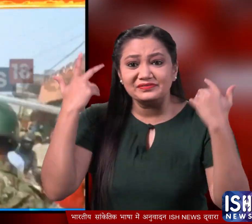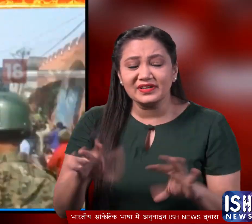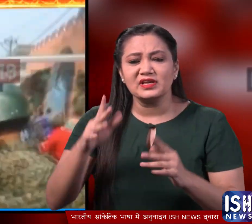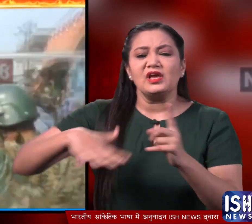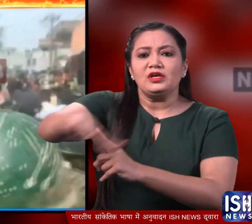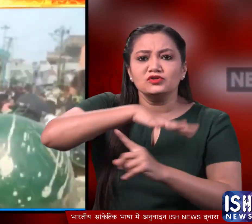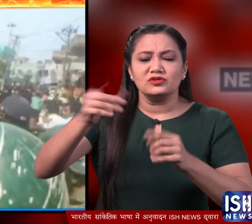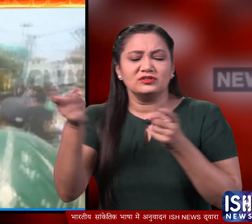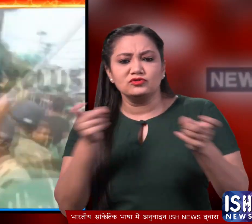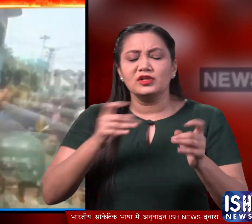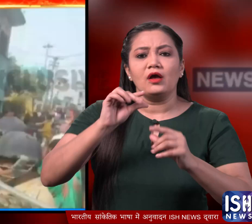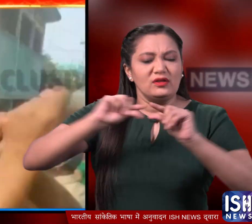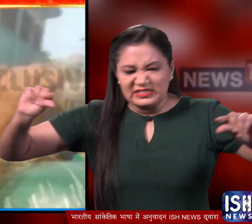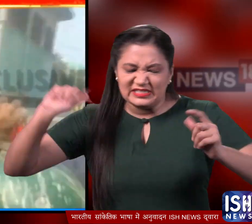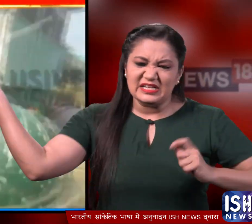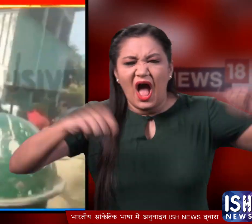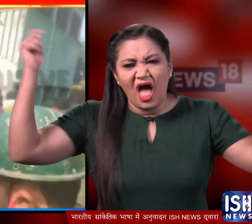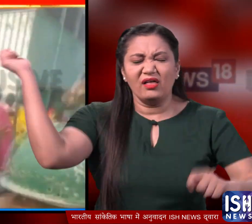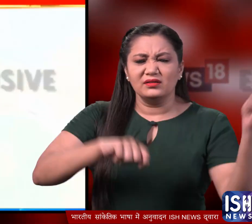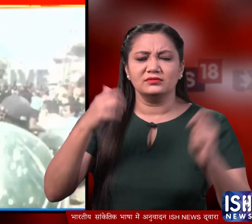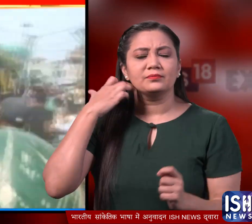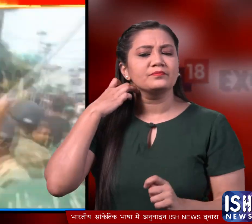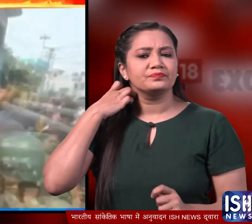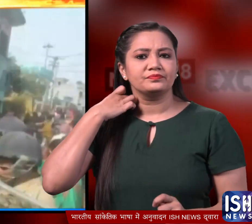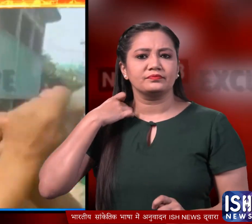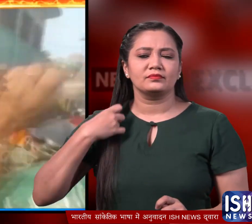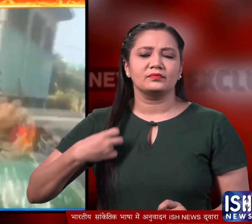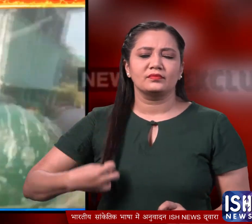تو حالات کو سمحالنے کے لیے لاتھی چارج کرنے کی نوبت آگئی